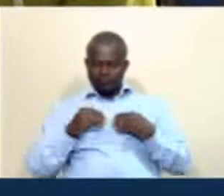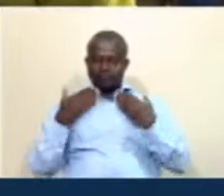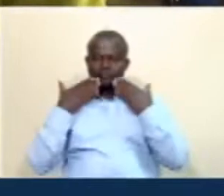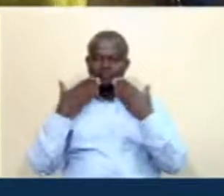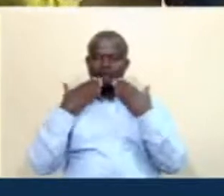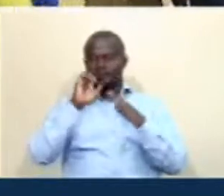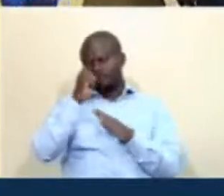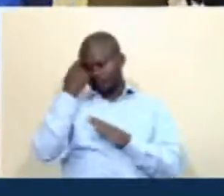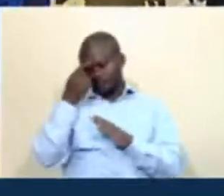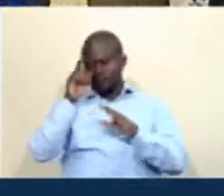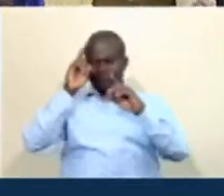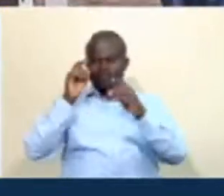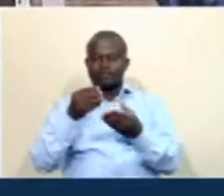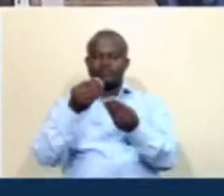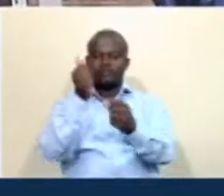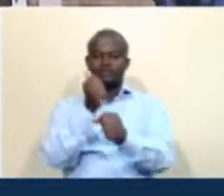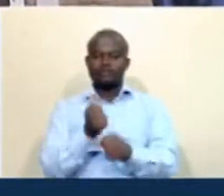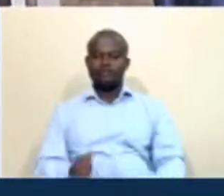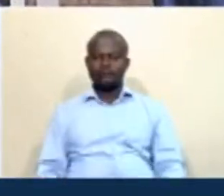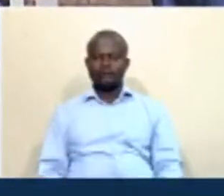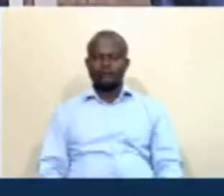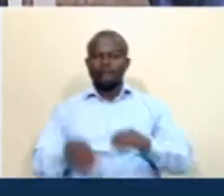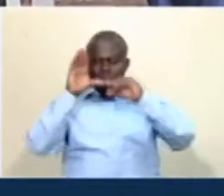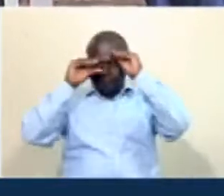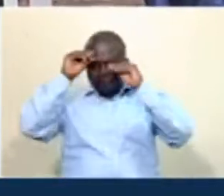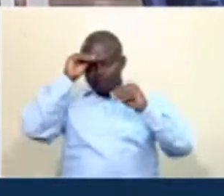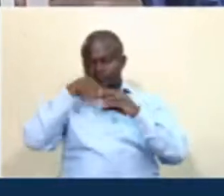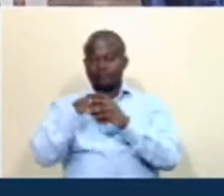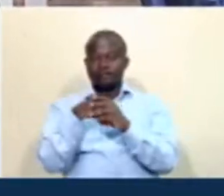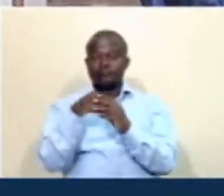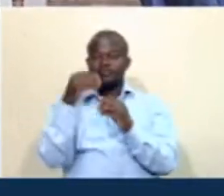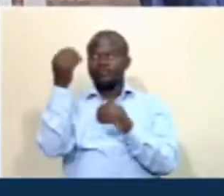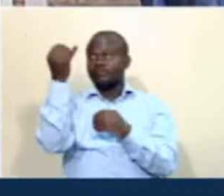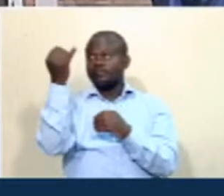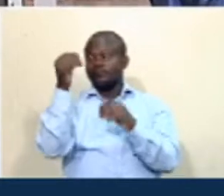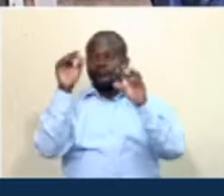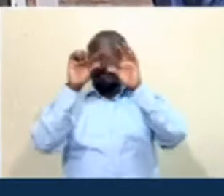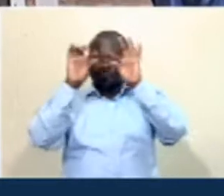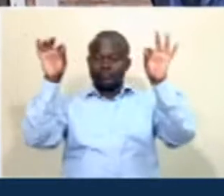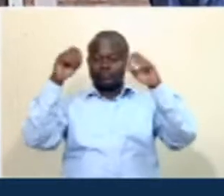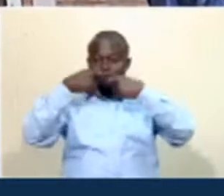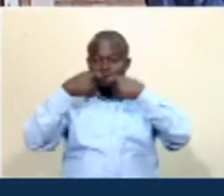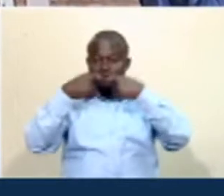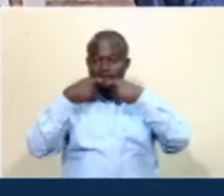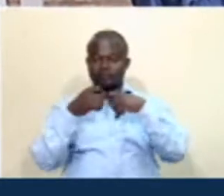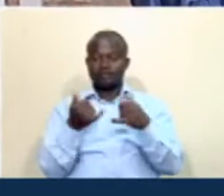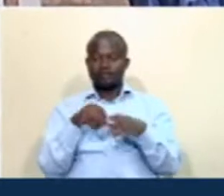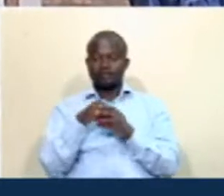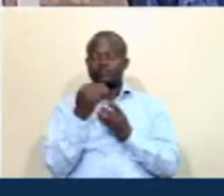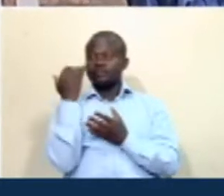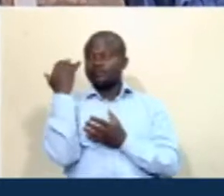bagashimira Leta yabahangiye imirimo. Niga ibijyanye no kwinstara amashanyarazi yo mu ngo. Uyu munsi ndi muri